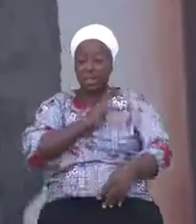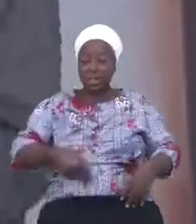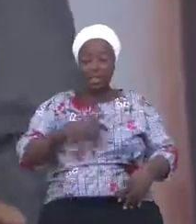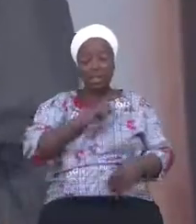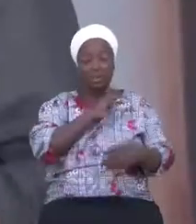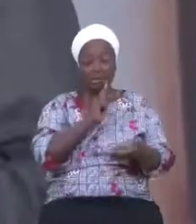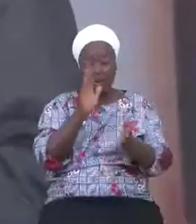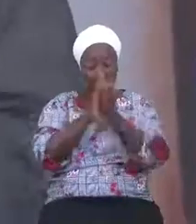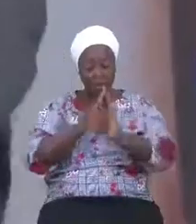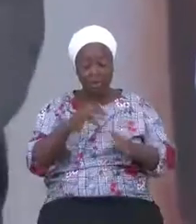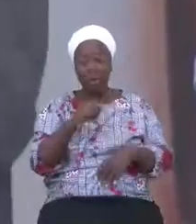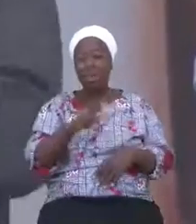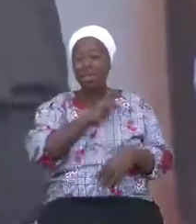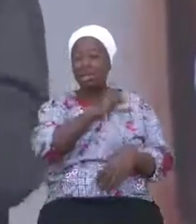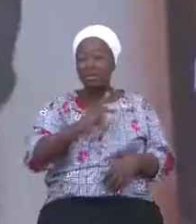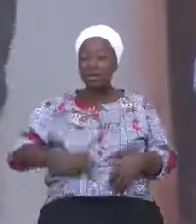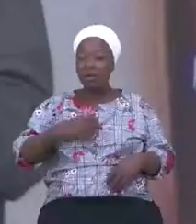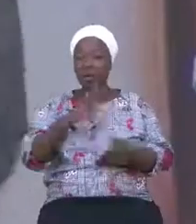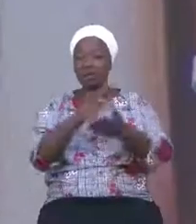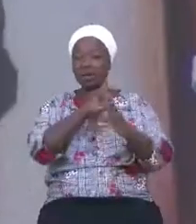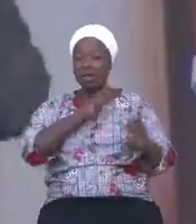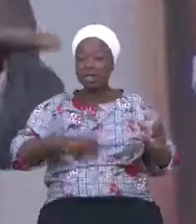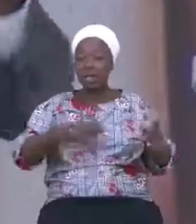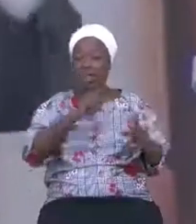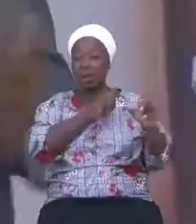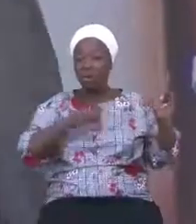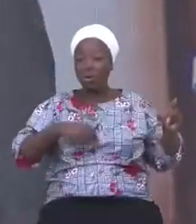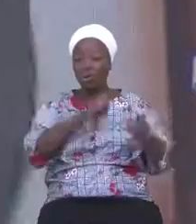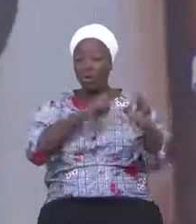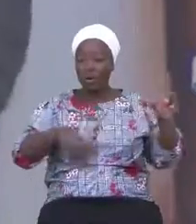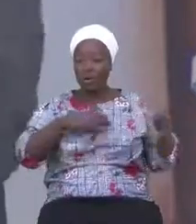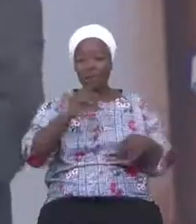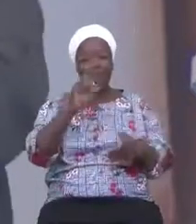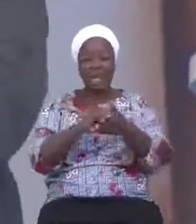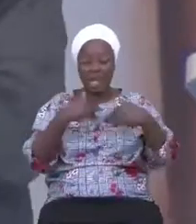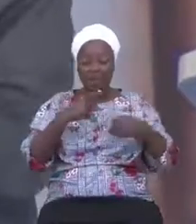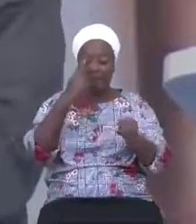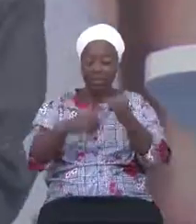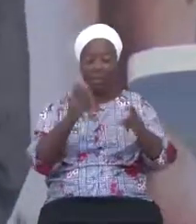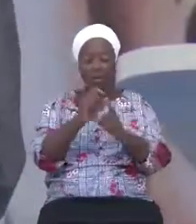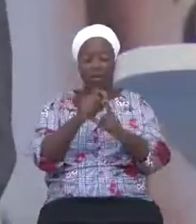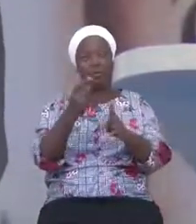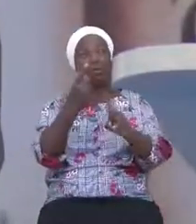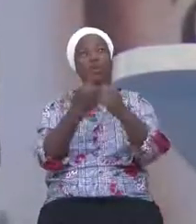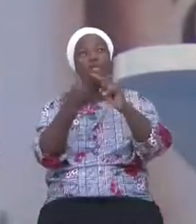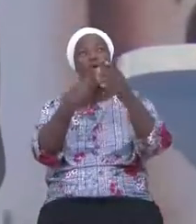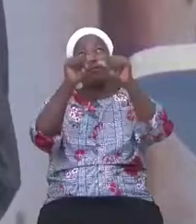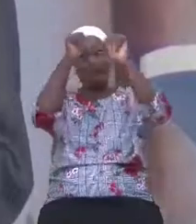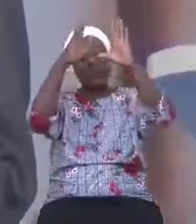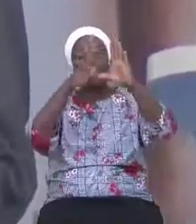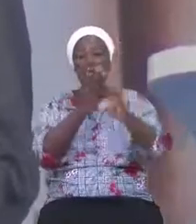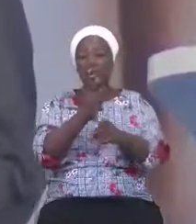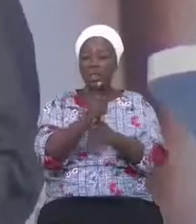le seigneur des seigneurs et celui qui a le message venant du Père directement a parlé. Moïse n'a rien d'autre